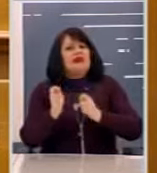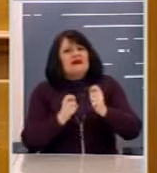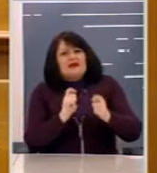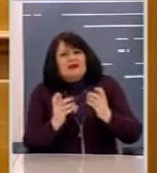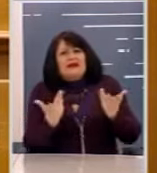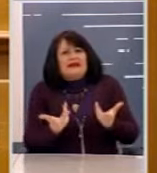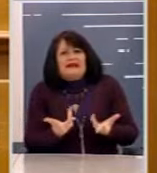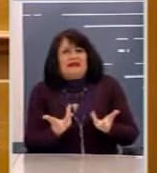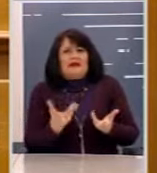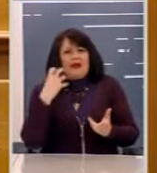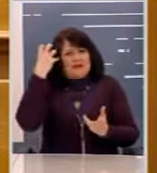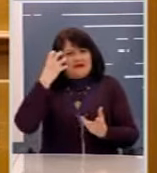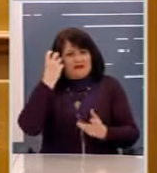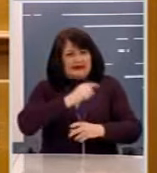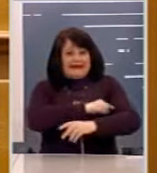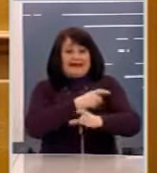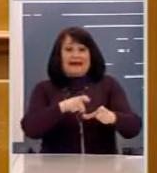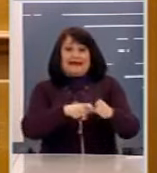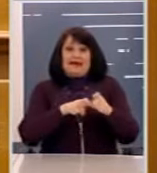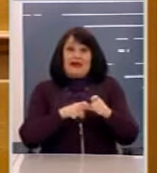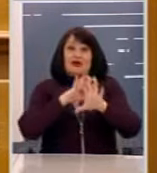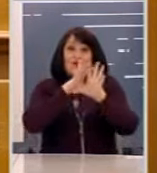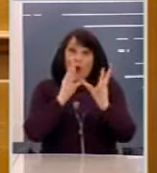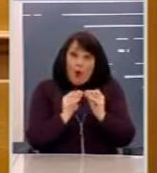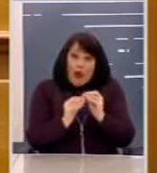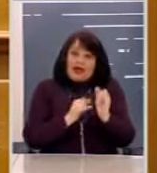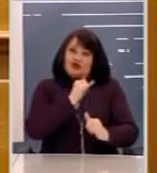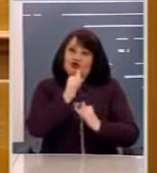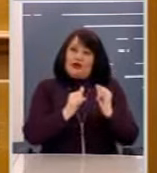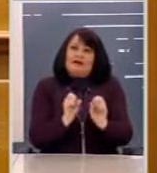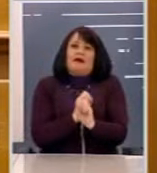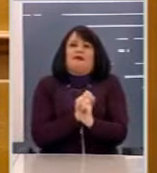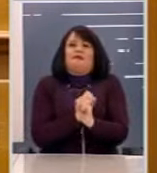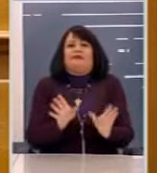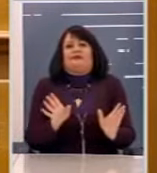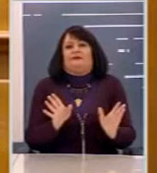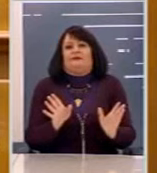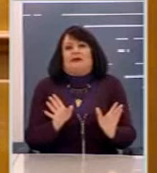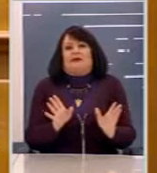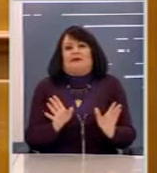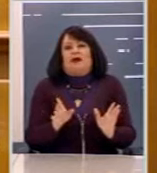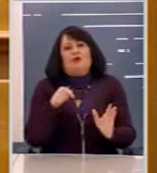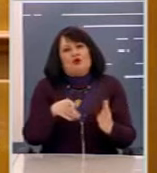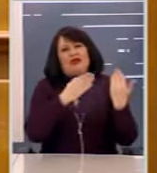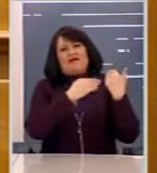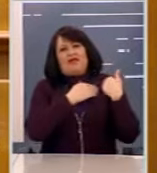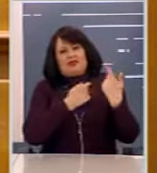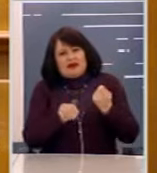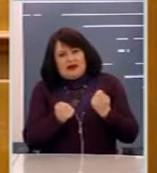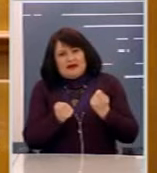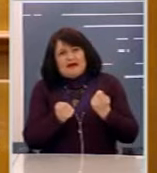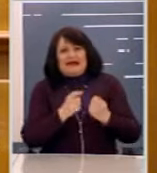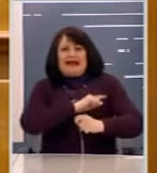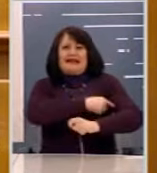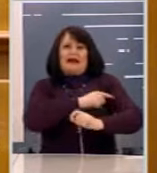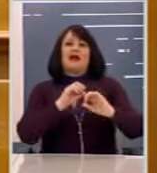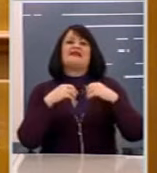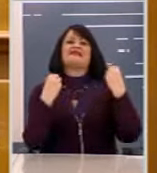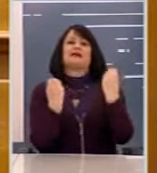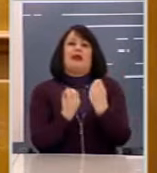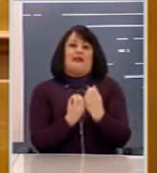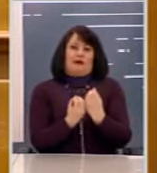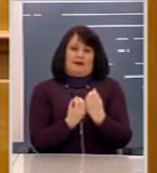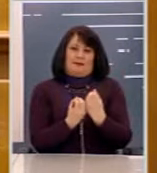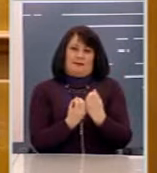τις επιστημονικές ιατρικές εταιρείες που αυτές διοργανώνουν τα ιατρικά συνέδρια. Αυτό είναι επίσης ένα